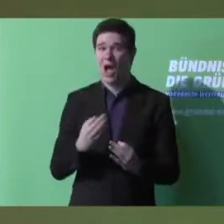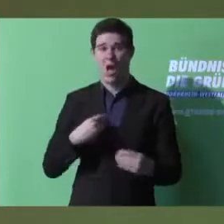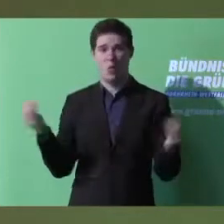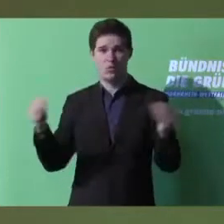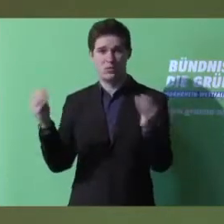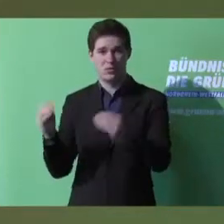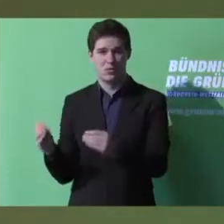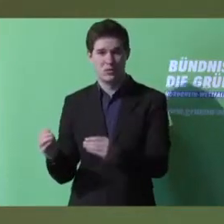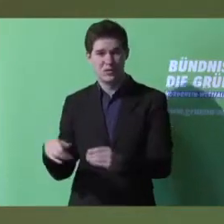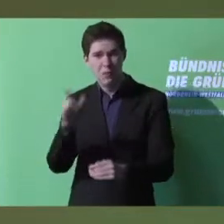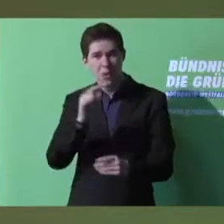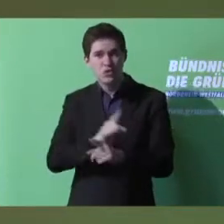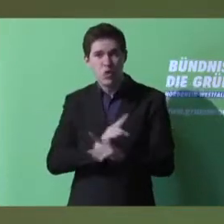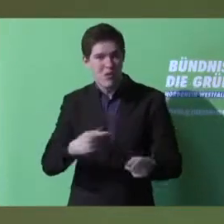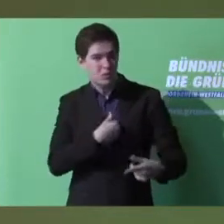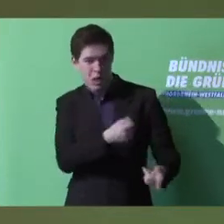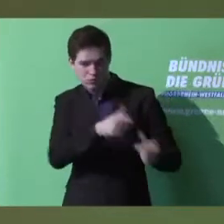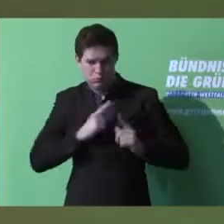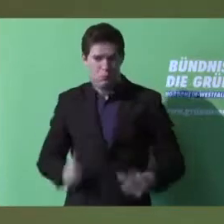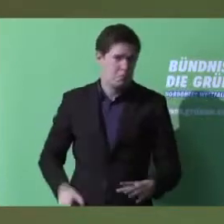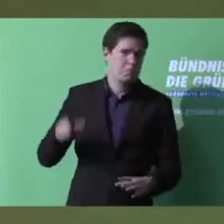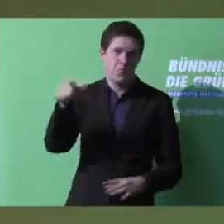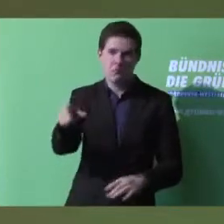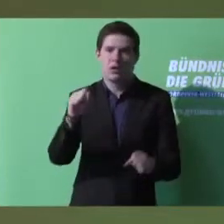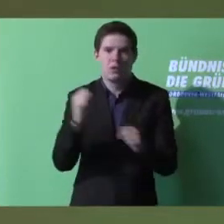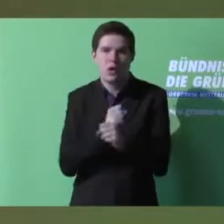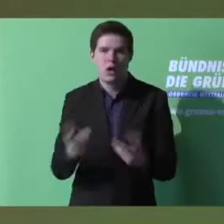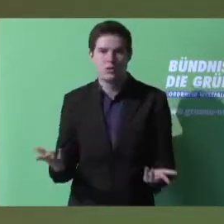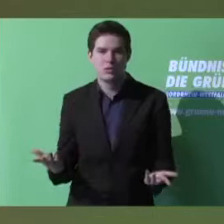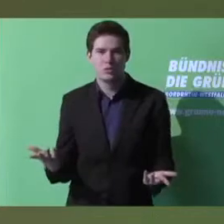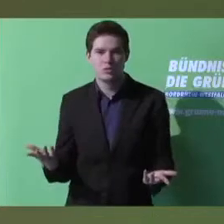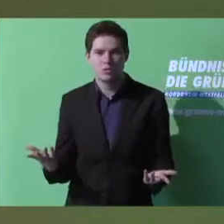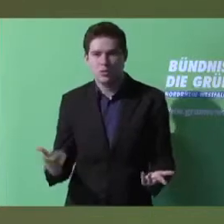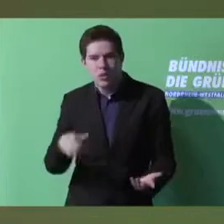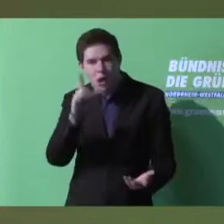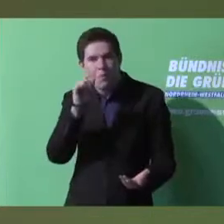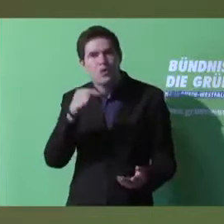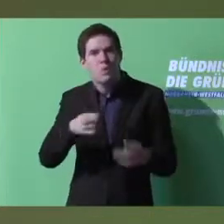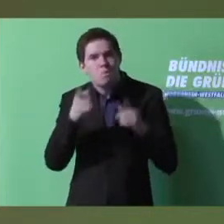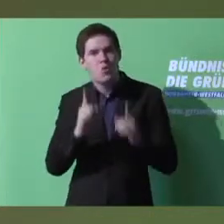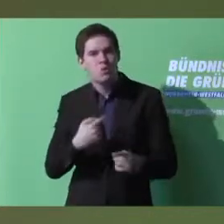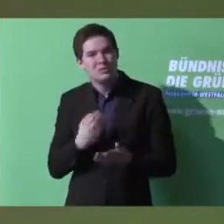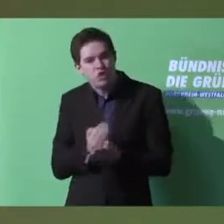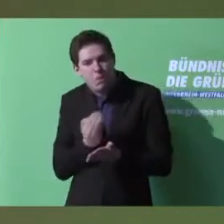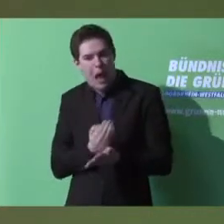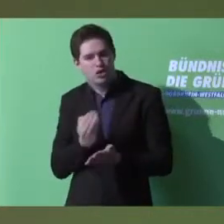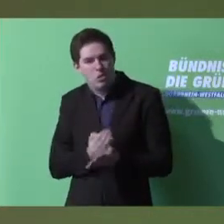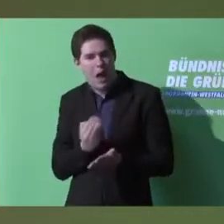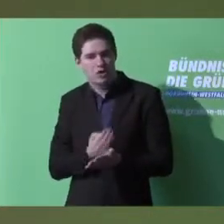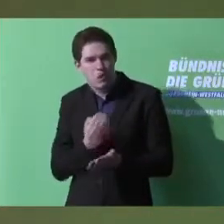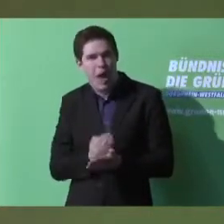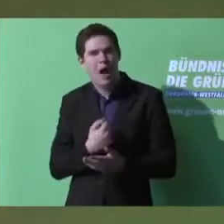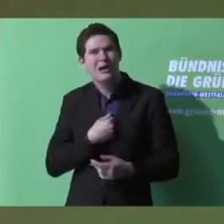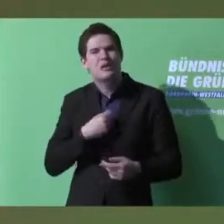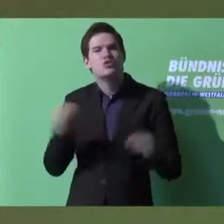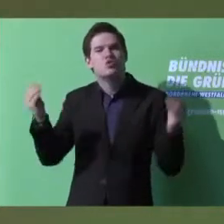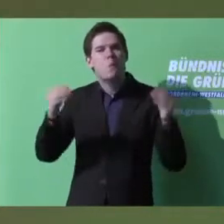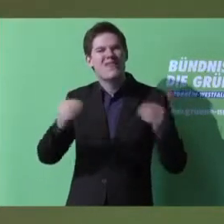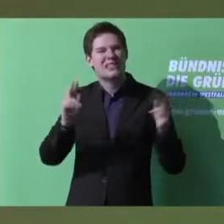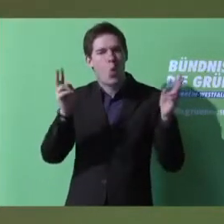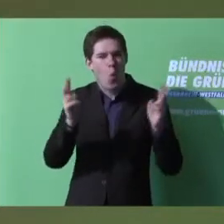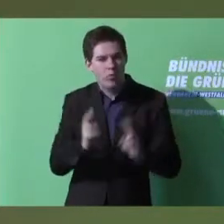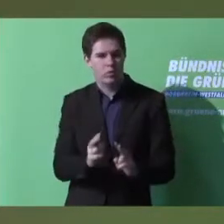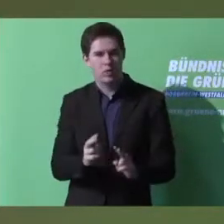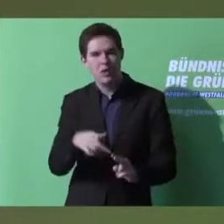auf Pump finanziert werden müssen. Sie müssen finanziert werden durch Sparen, durch Subventionsabbau und durch